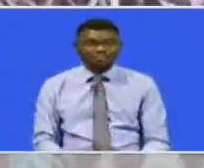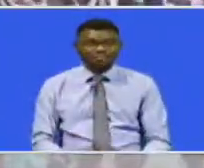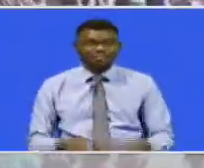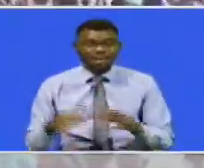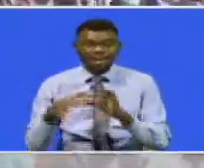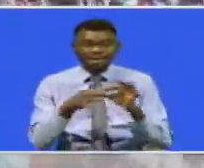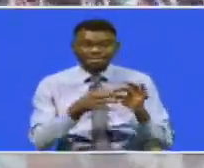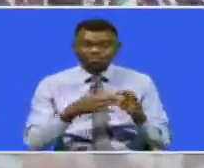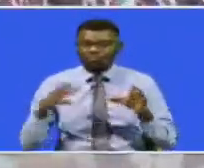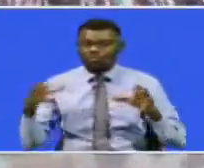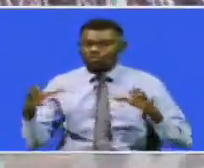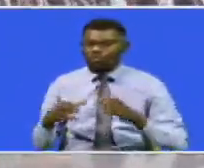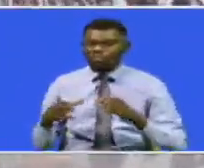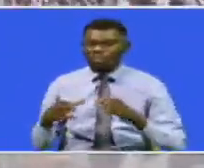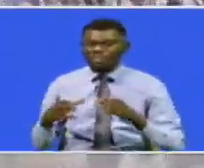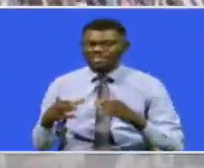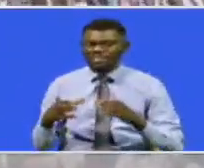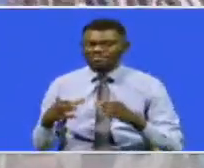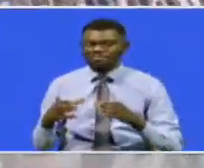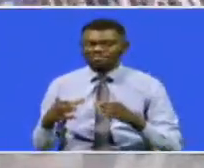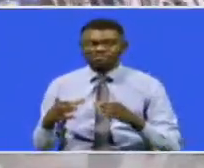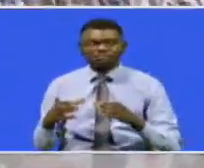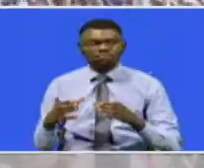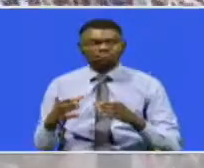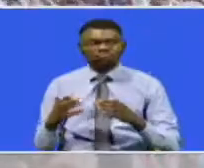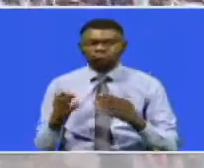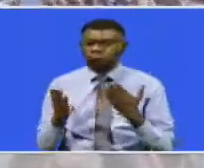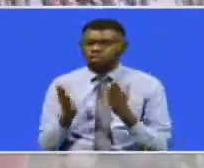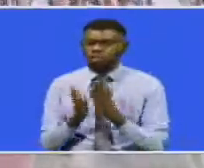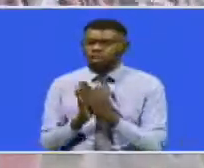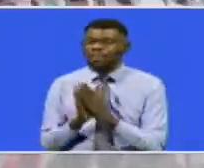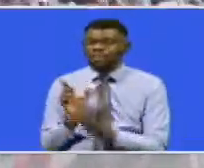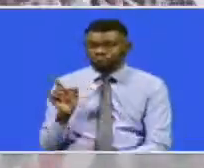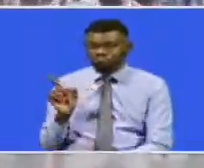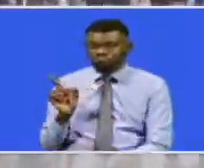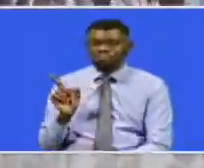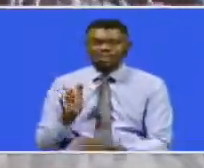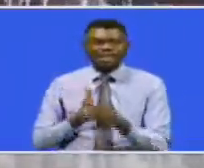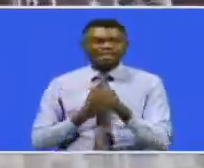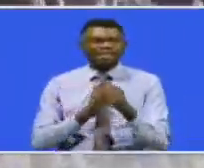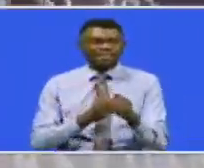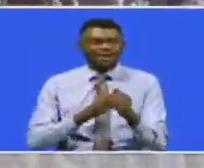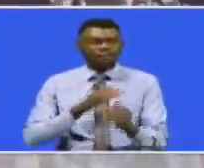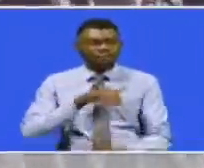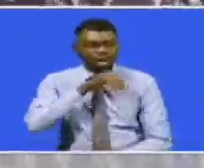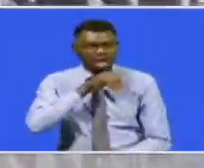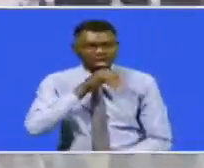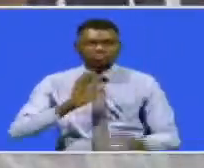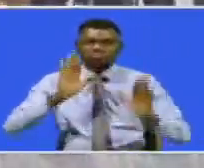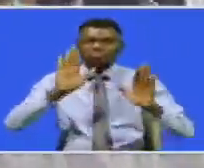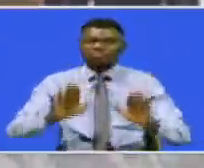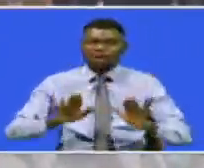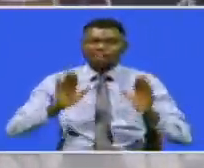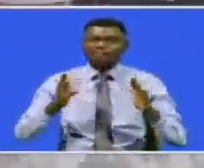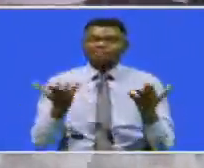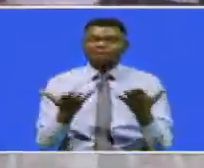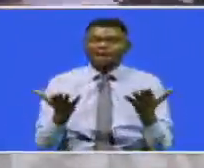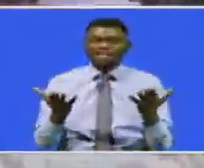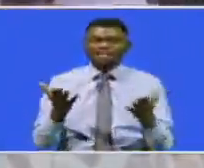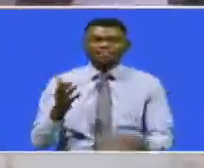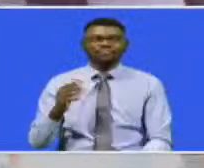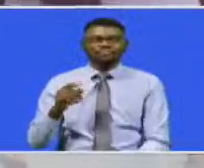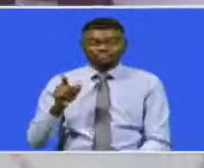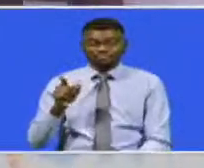Muungano wa Azimio la Umoja One Kenya ukiongozwa na nahodha wao Raila Odinga uliendeleza kampeni zake katika eneo